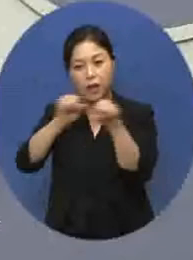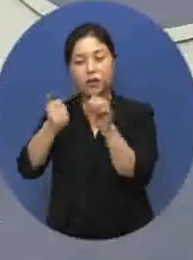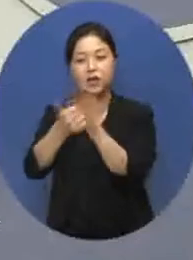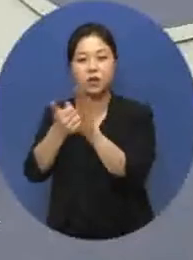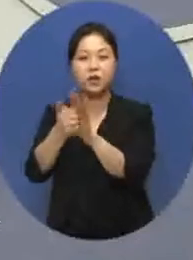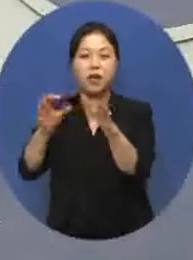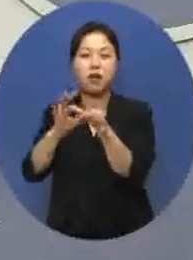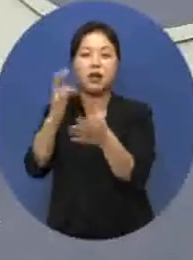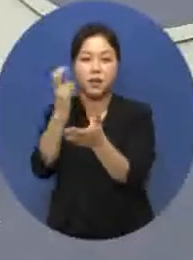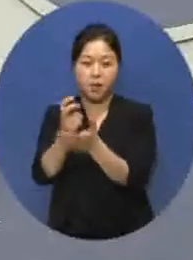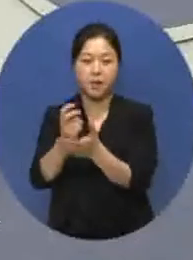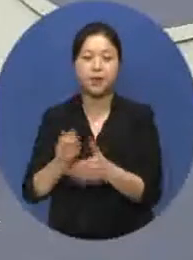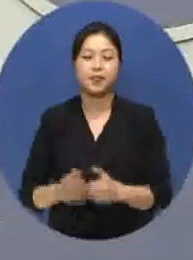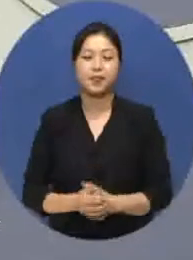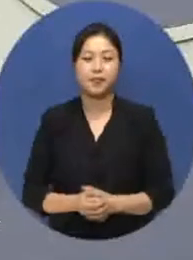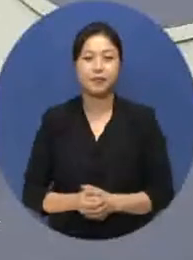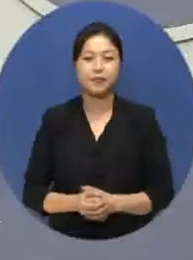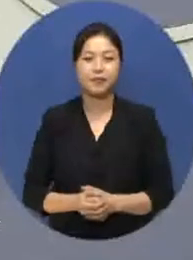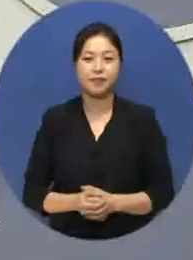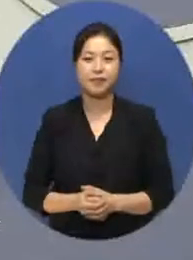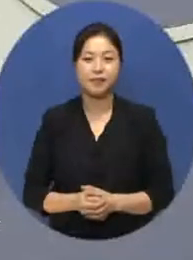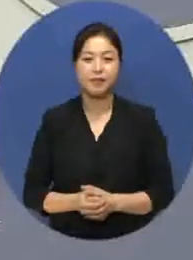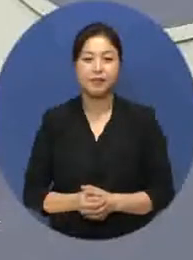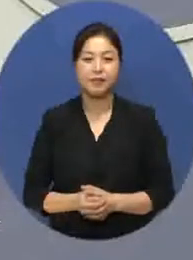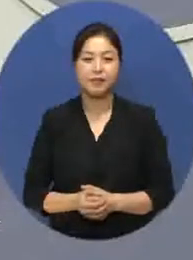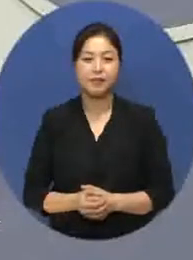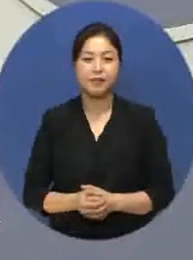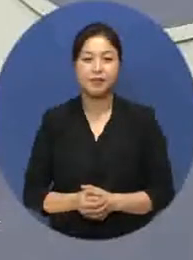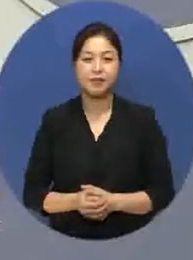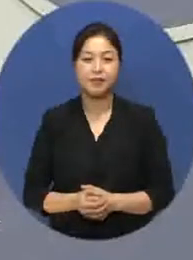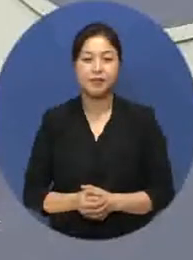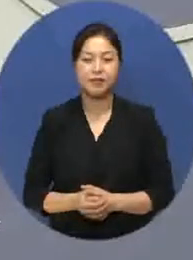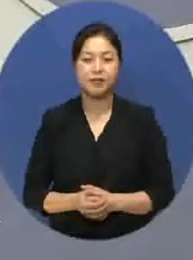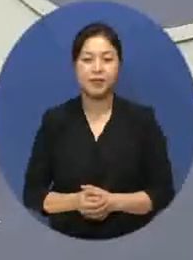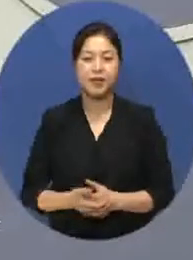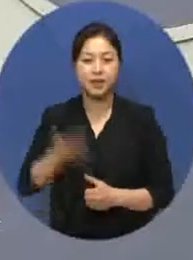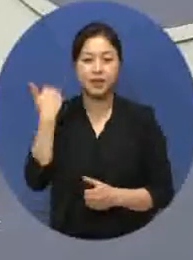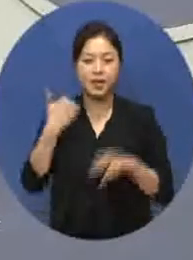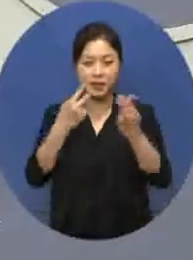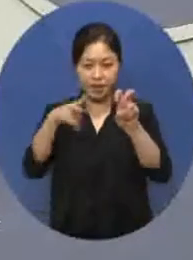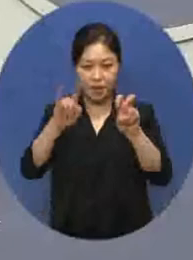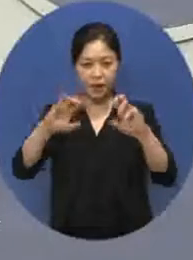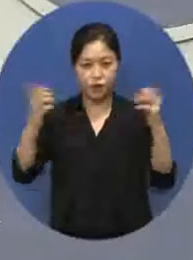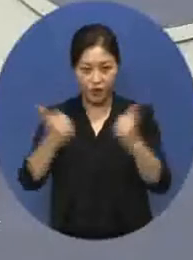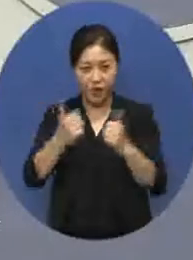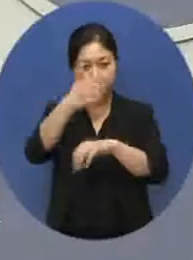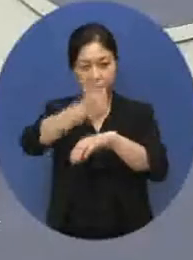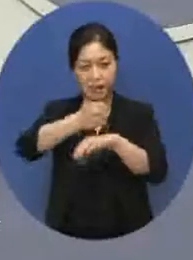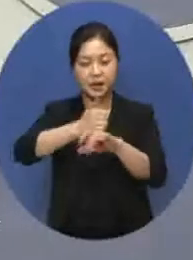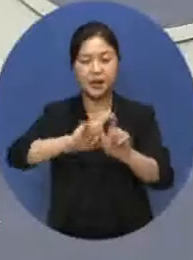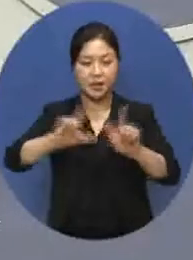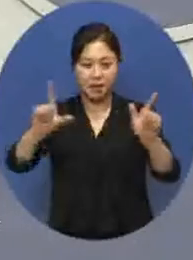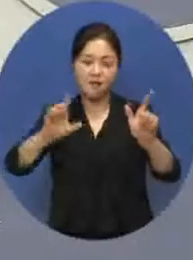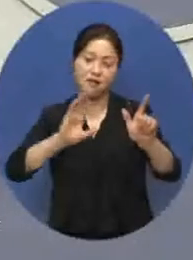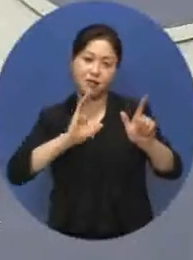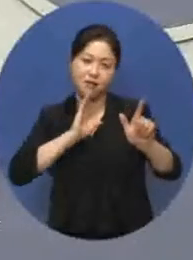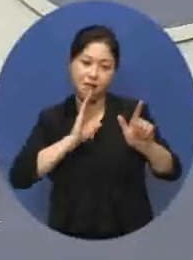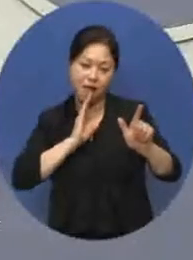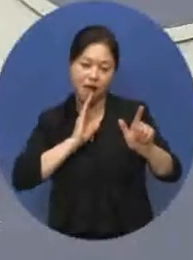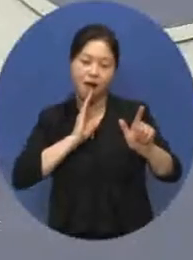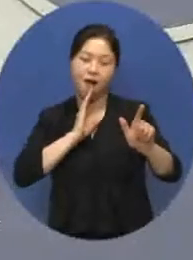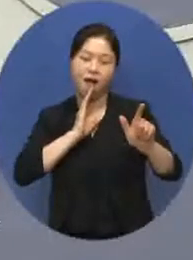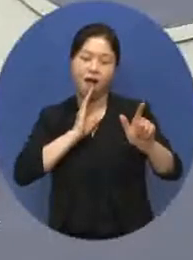관한 법률 뭐 이렇게 최종적으로가 됐습니다. 그래가지고 지난 20대 국회 마지막 날 진짜